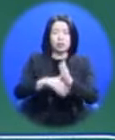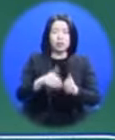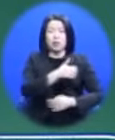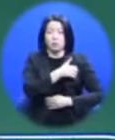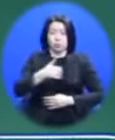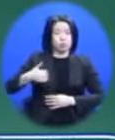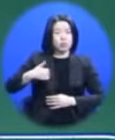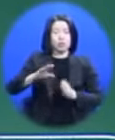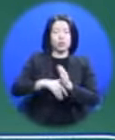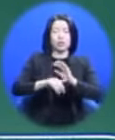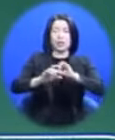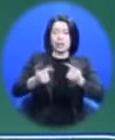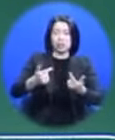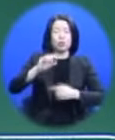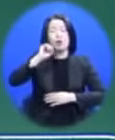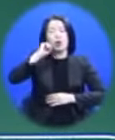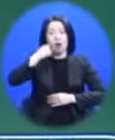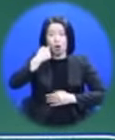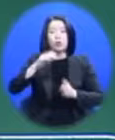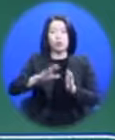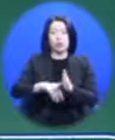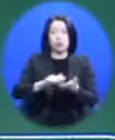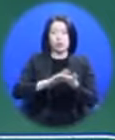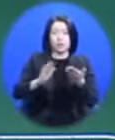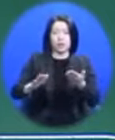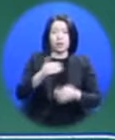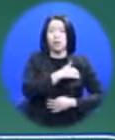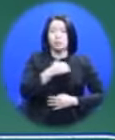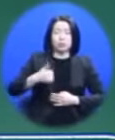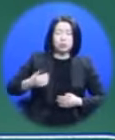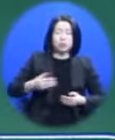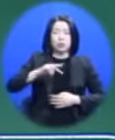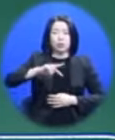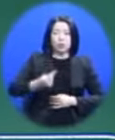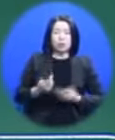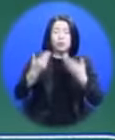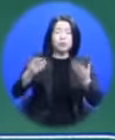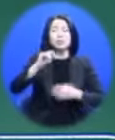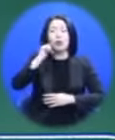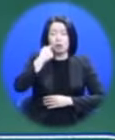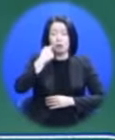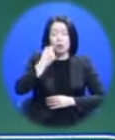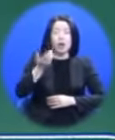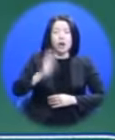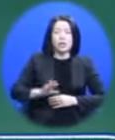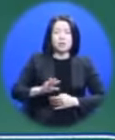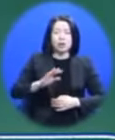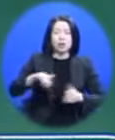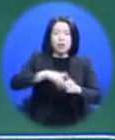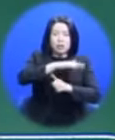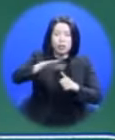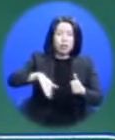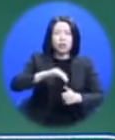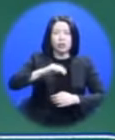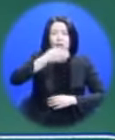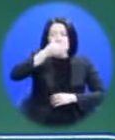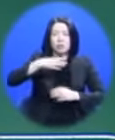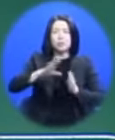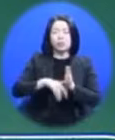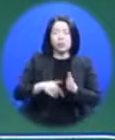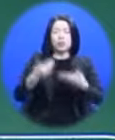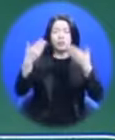때가 아니고 어려운 때입니다. 풍족해도 드리기가 쉽지 않은데 어려운 때 하나님 앞에 드린다는 것은